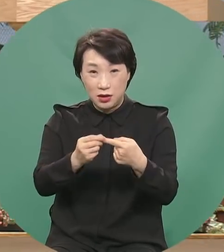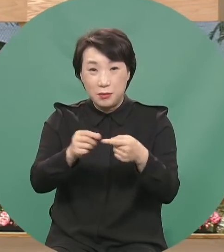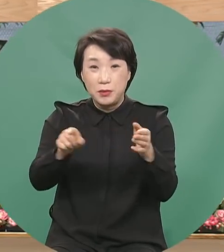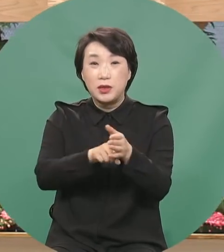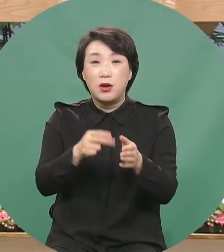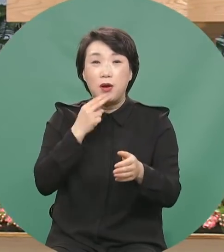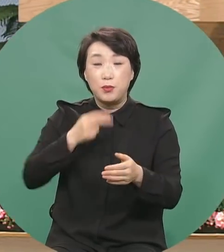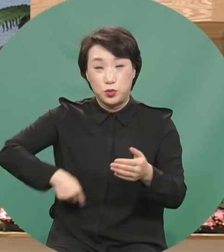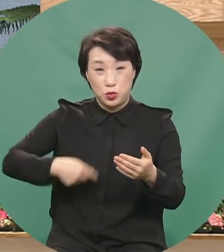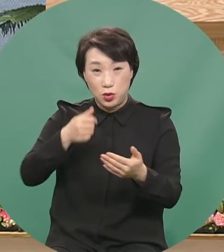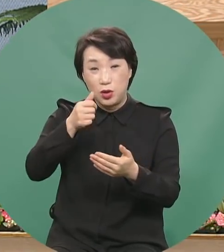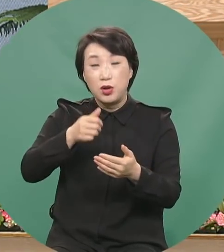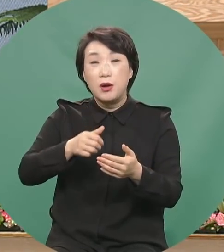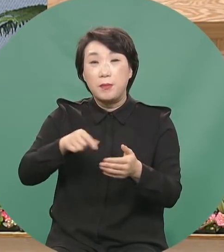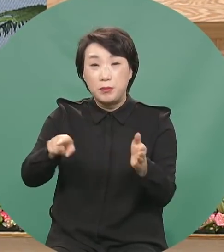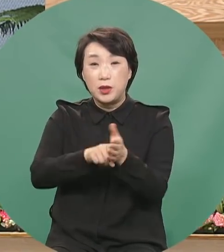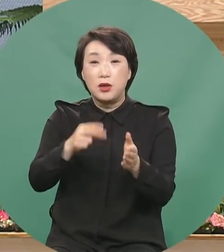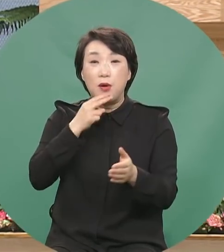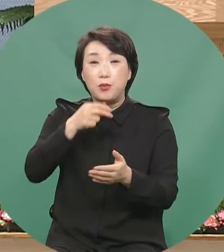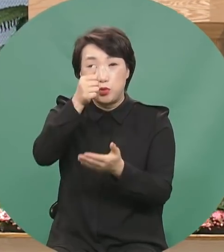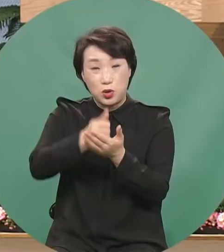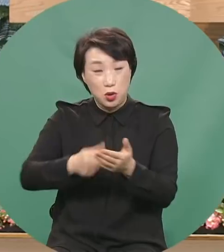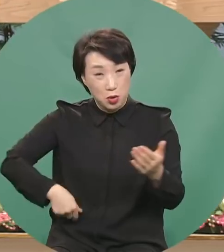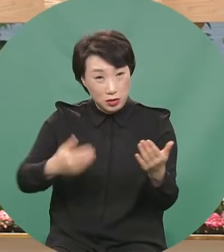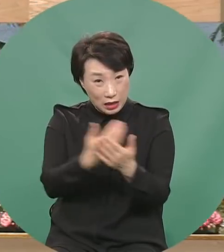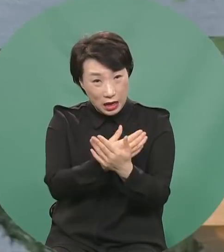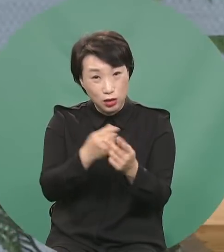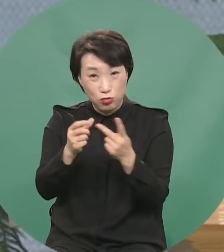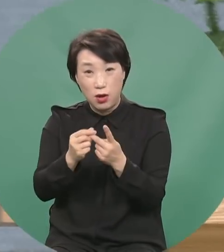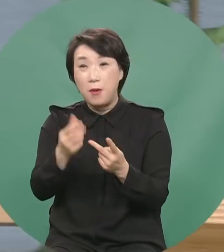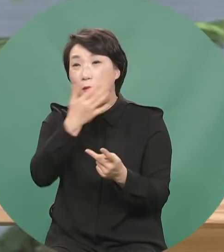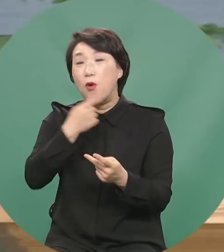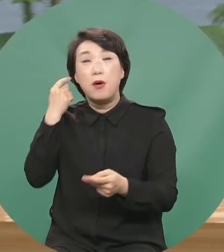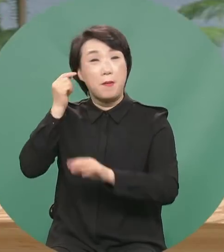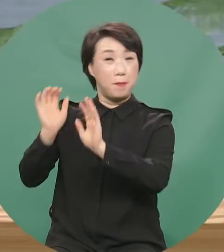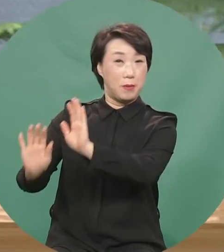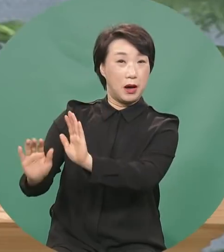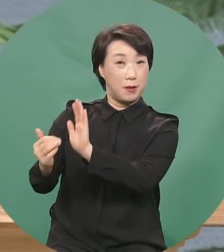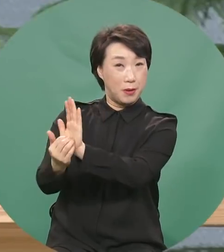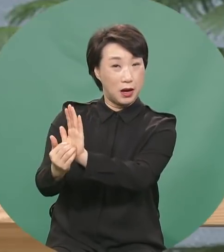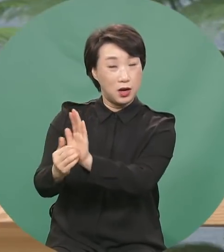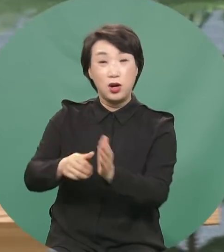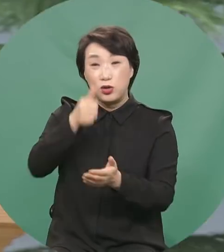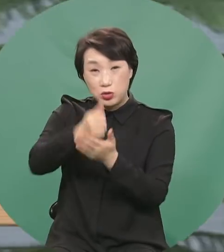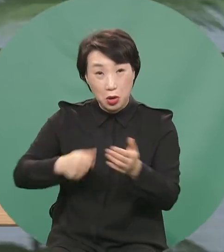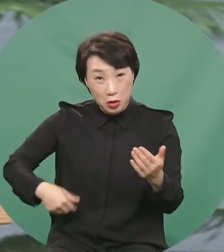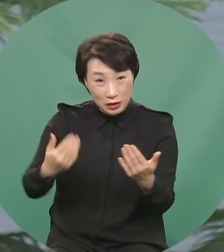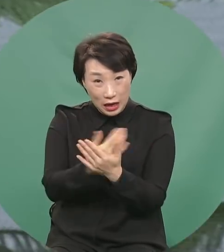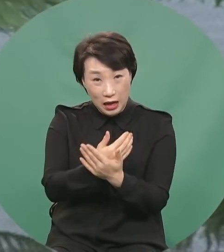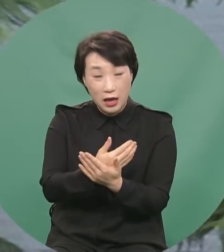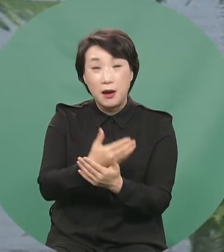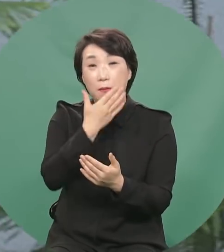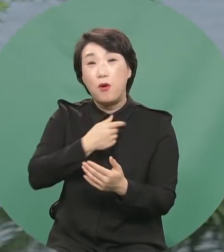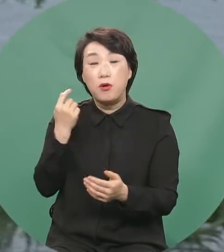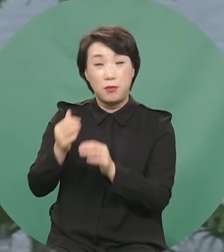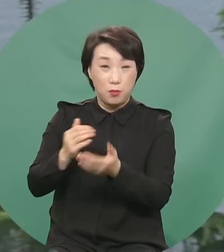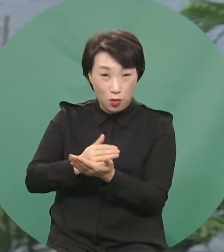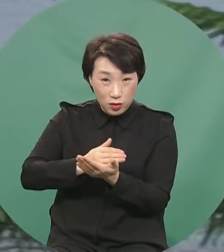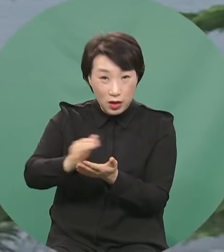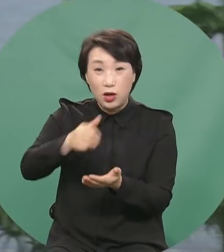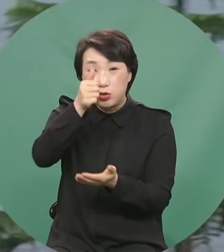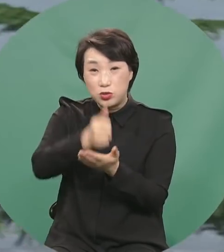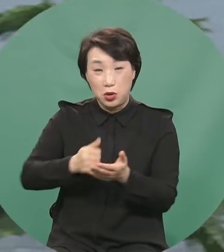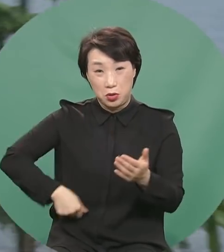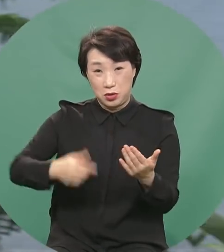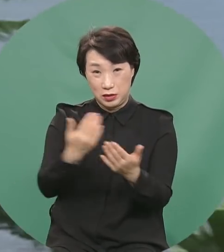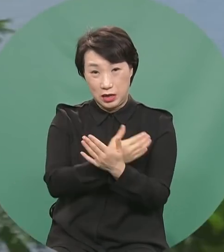회개하라. 이 복음을 반대했던 죄를 회개하라. 몰아냈던 죄를 회개하라. 그런 내 속에 안